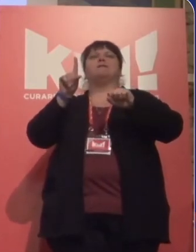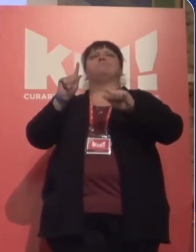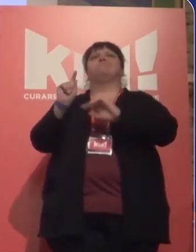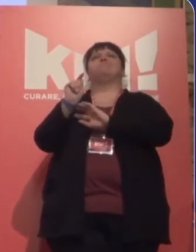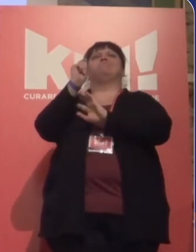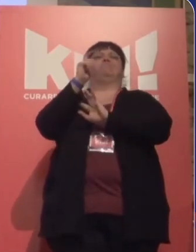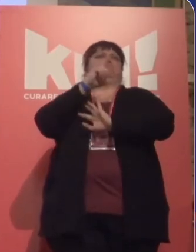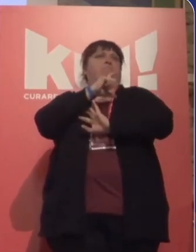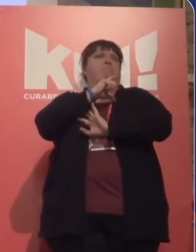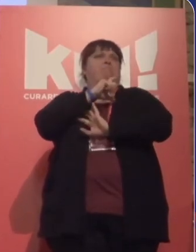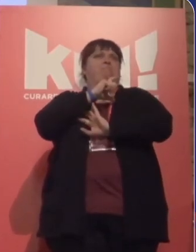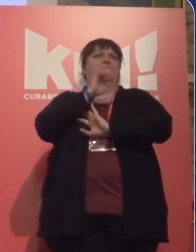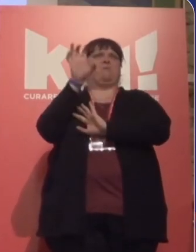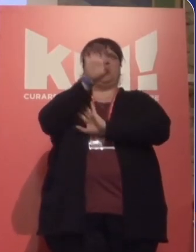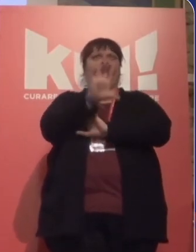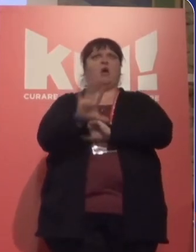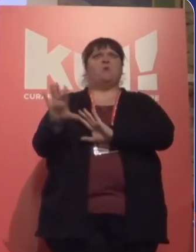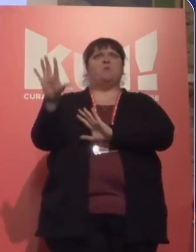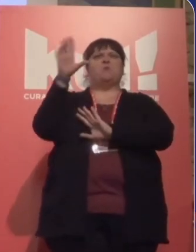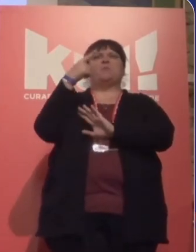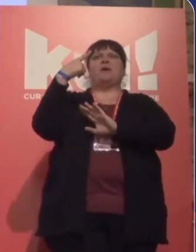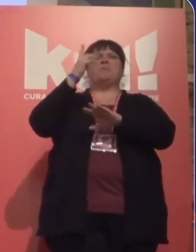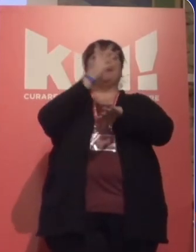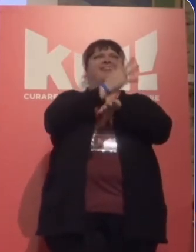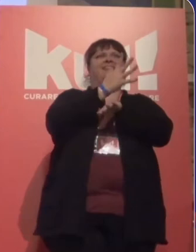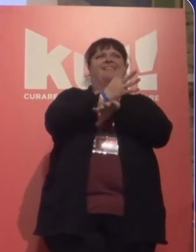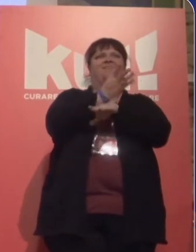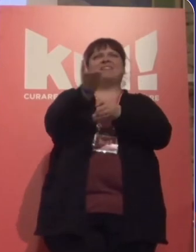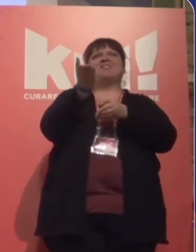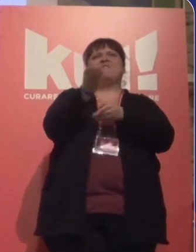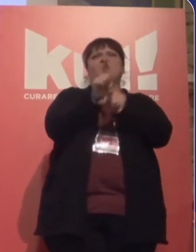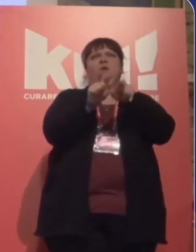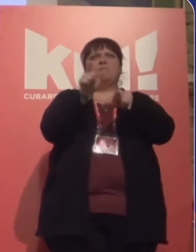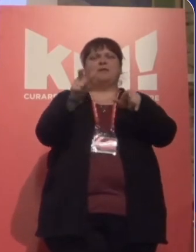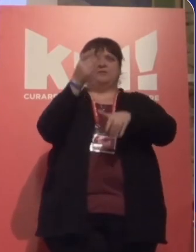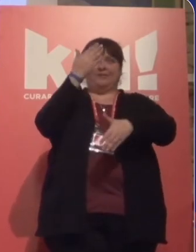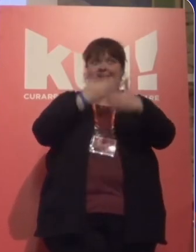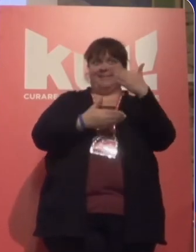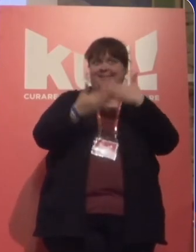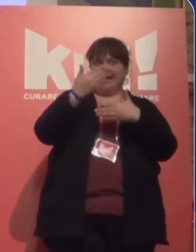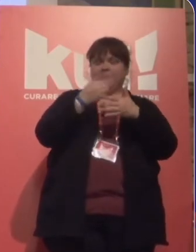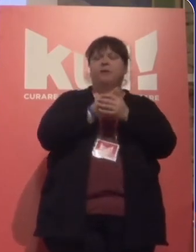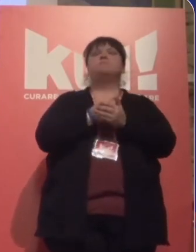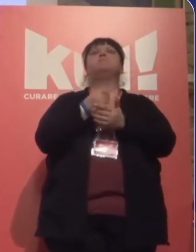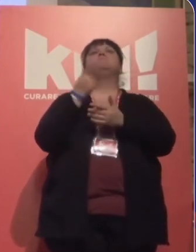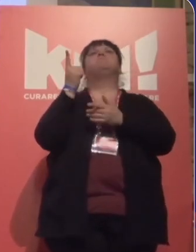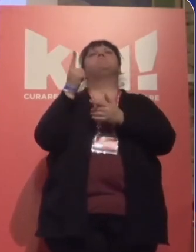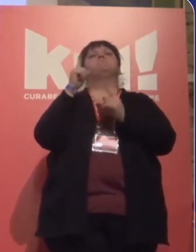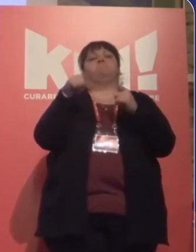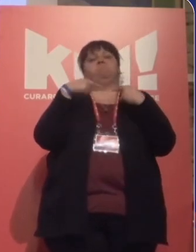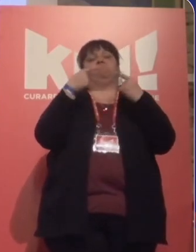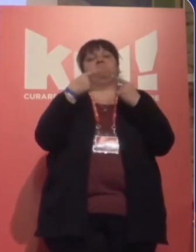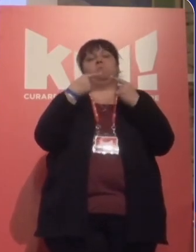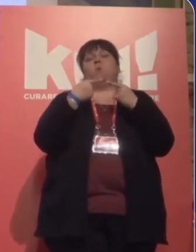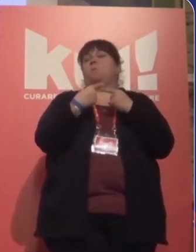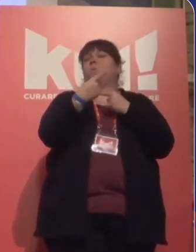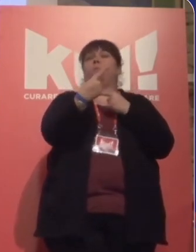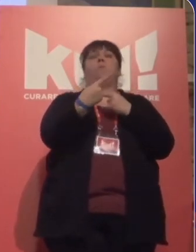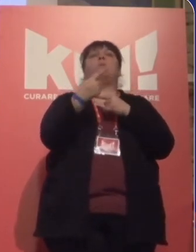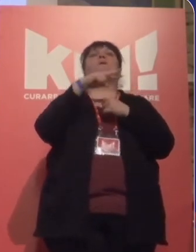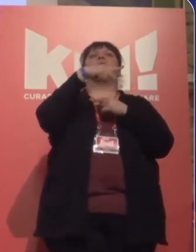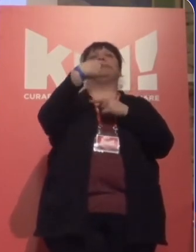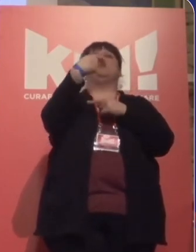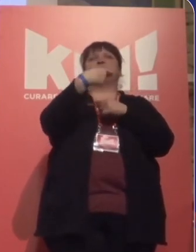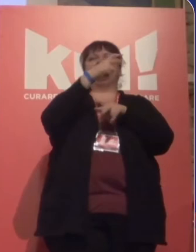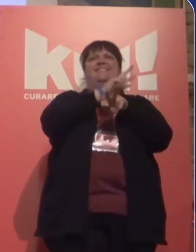disabili l'access city awards a lungo vicepresidente nazionale della rete città sane ha